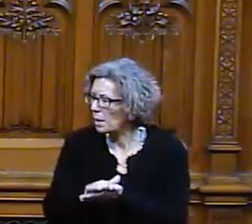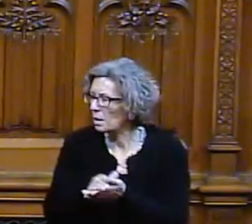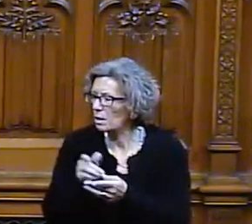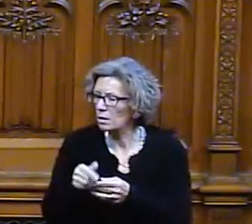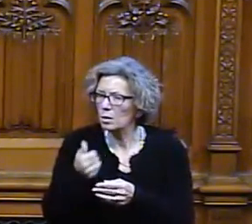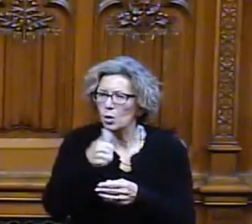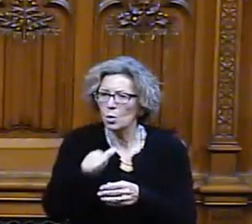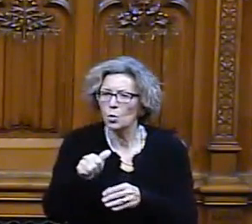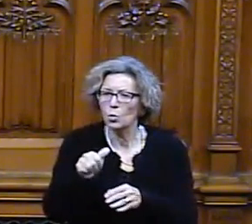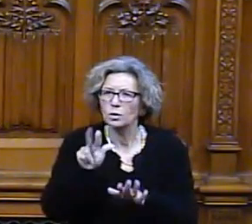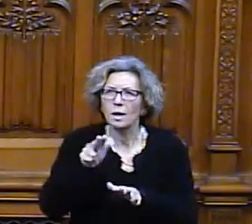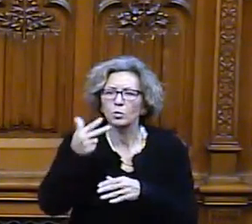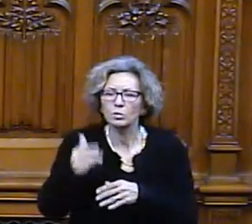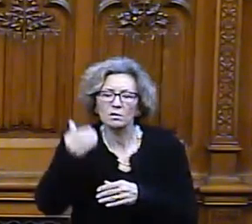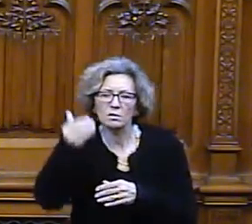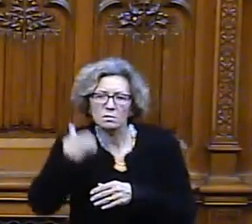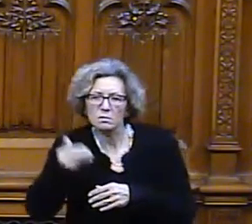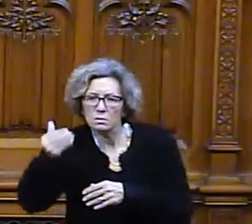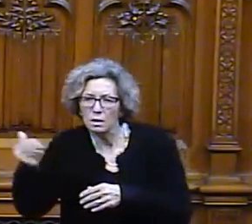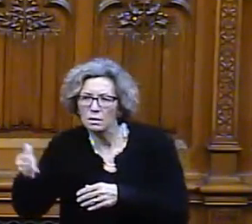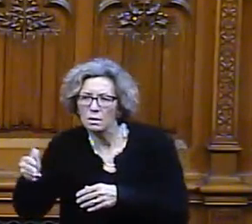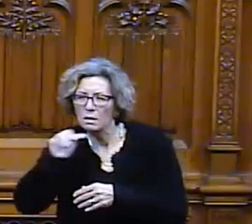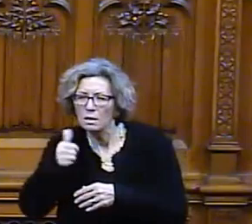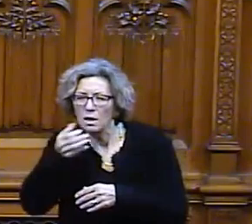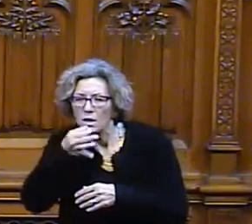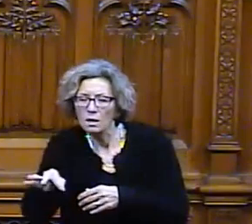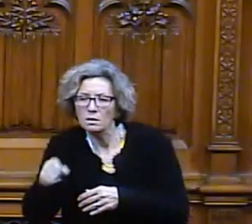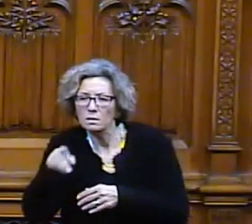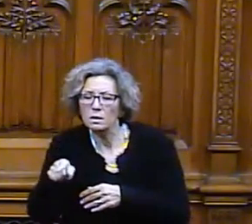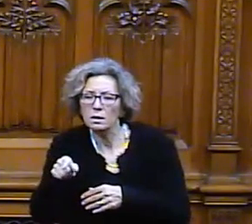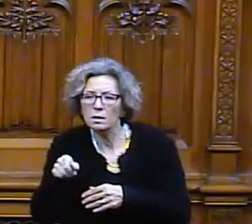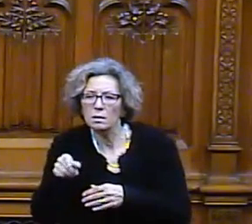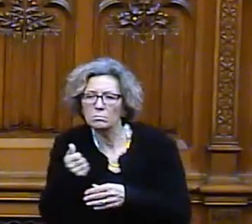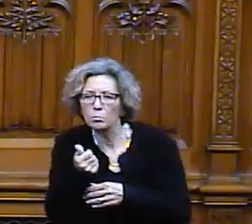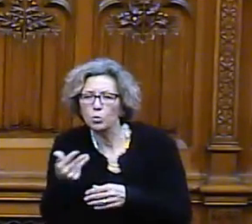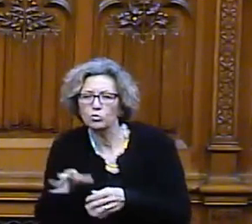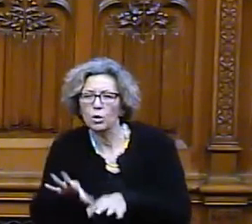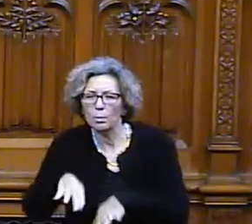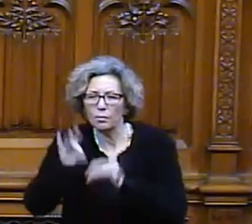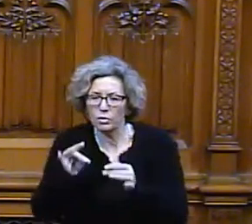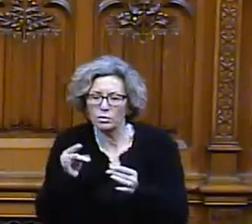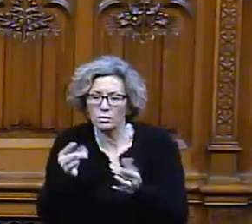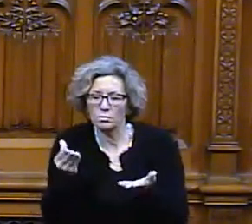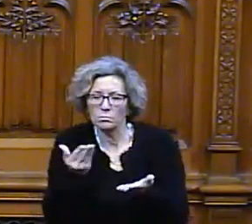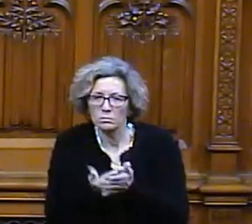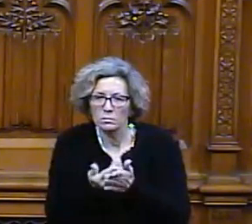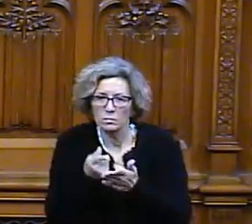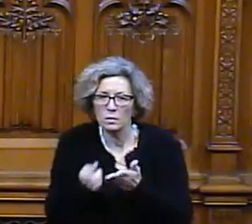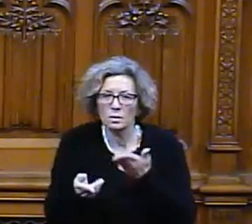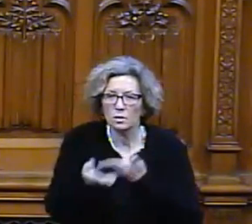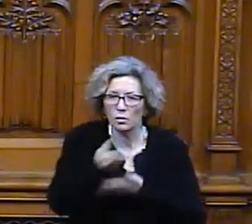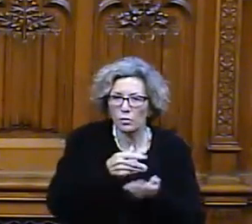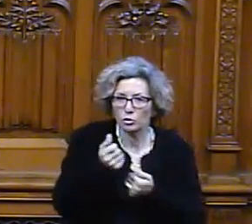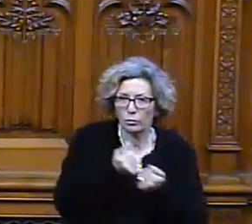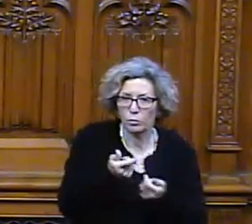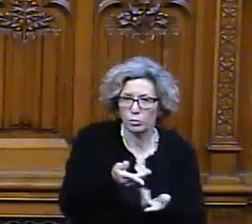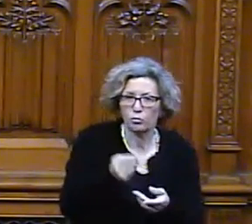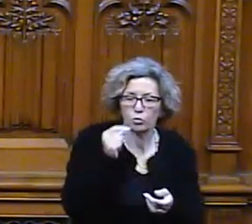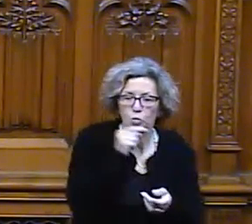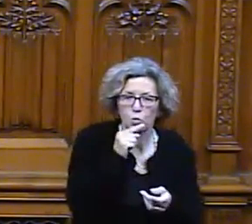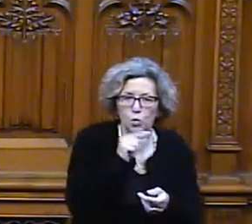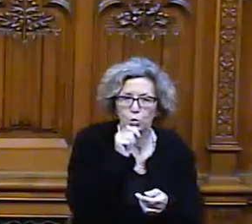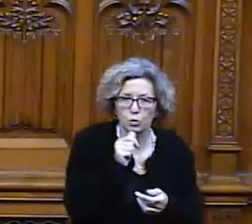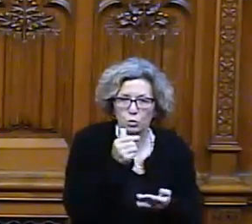den 138 Seiten kein einziger Buchstaben findet. Das ist die Wirtschaftspolitik von Rot-Grün, meine Damen und